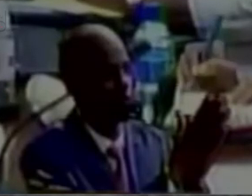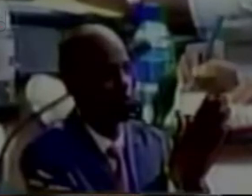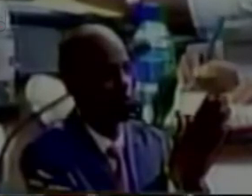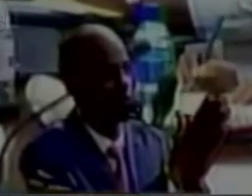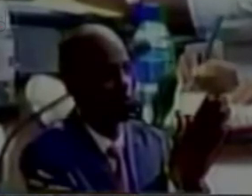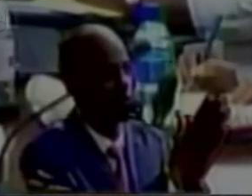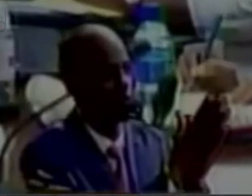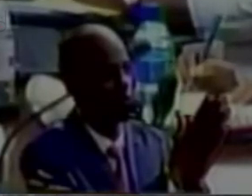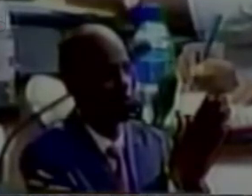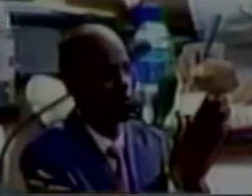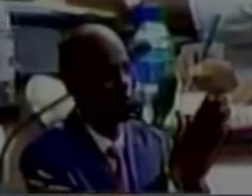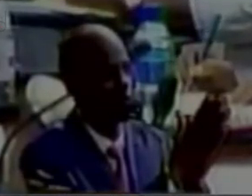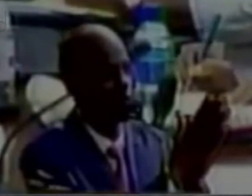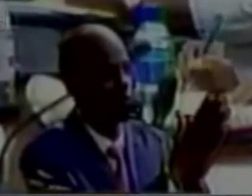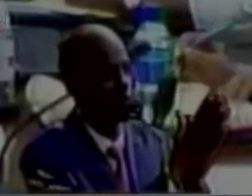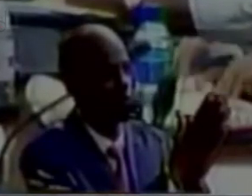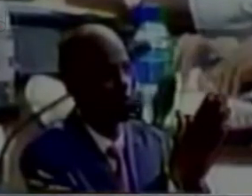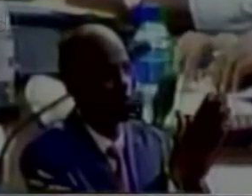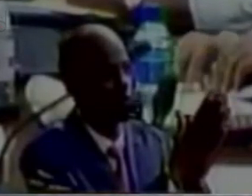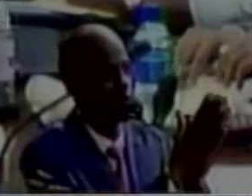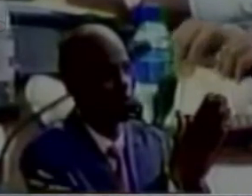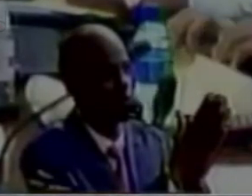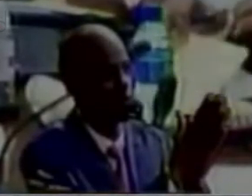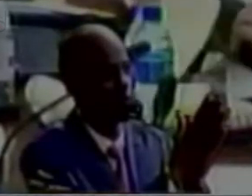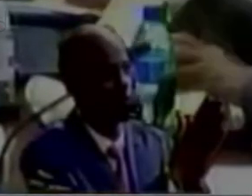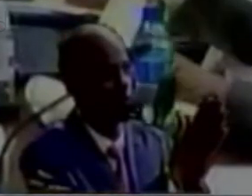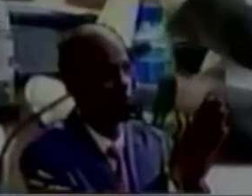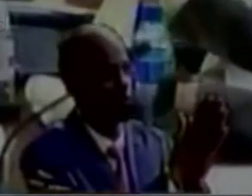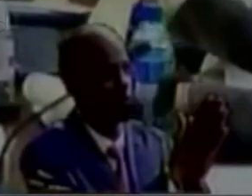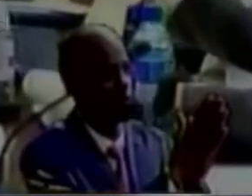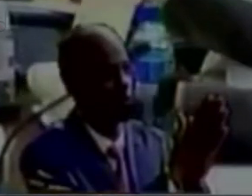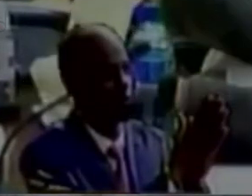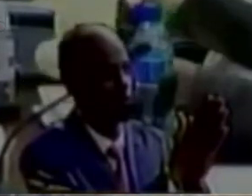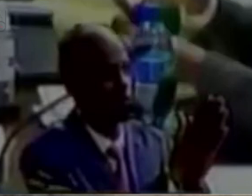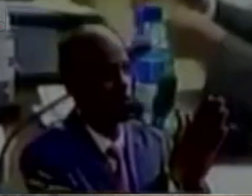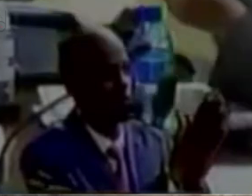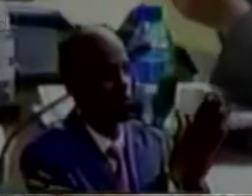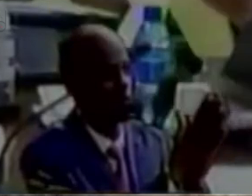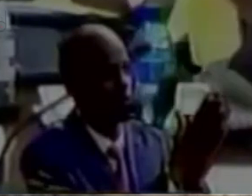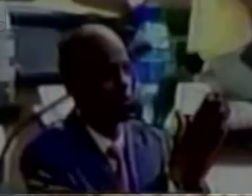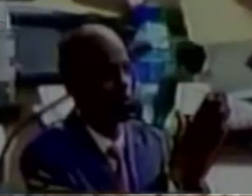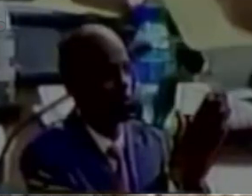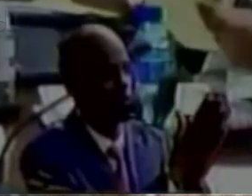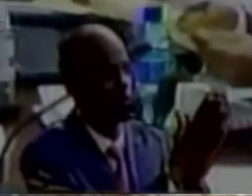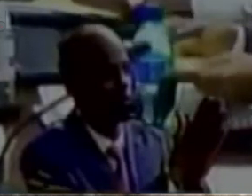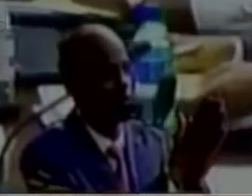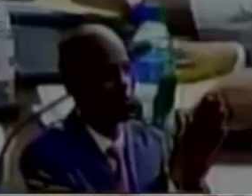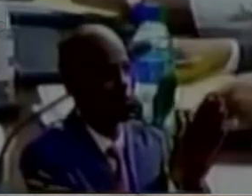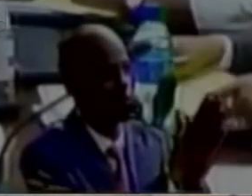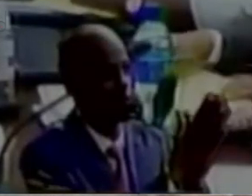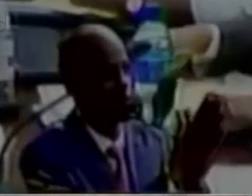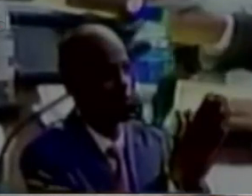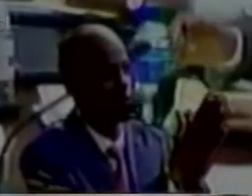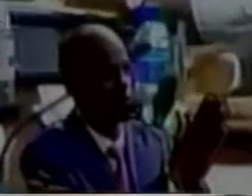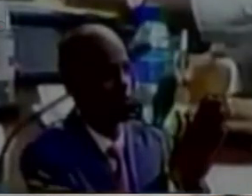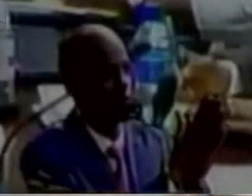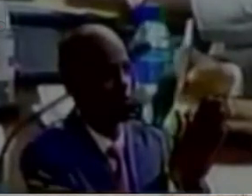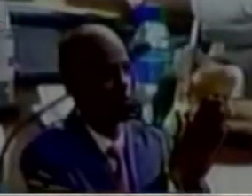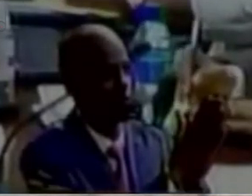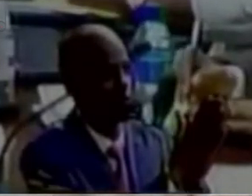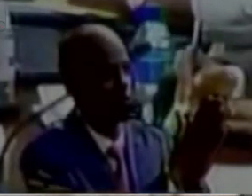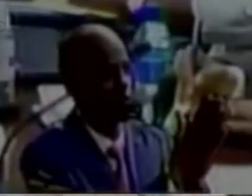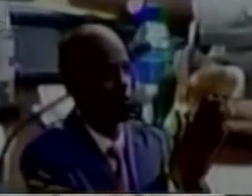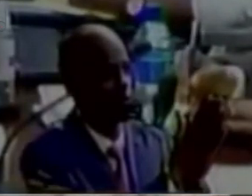les circonstances actuelles. Vous savez qu'on vient de clore le DPO Covid et que l'on